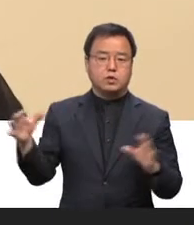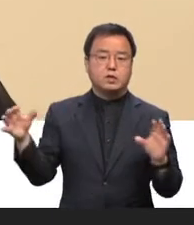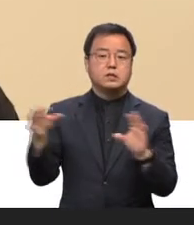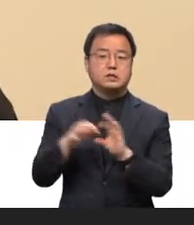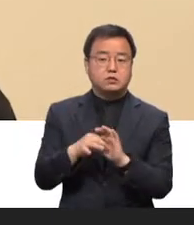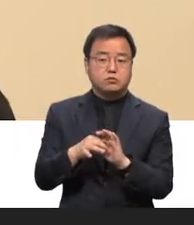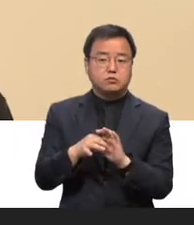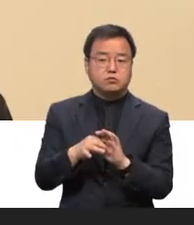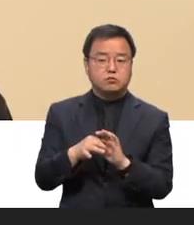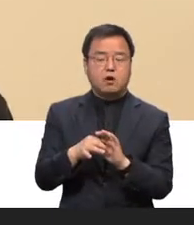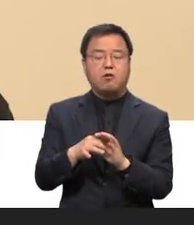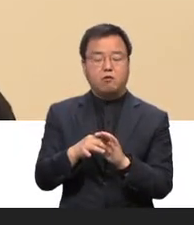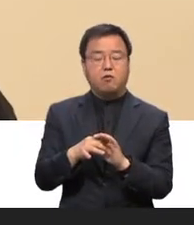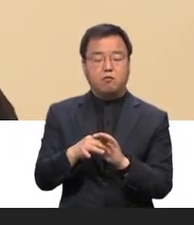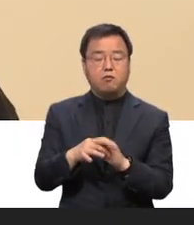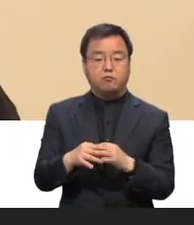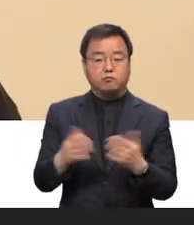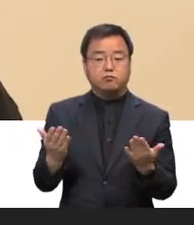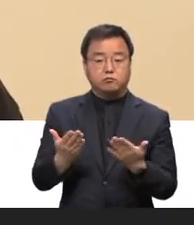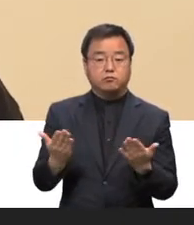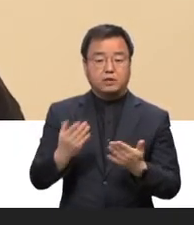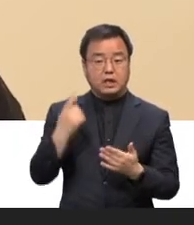것 자체가 약간 그 생각도